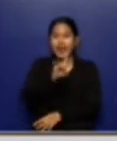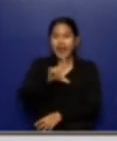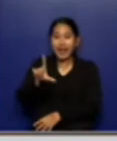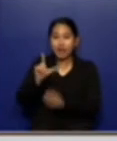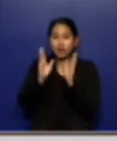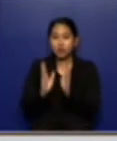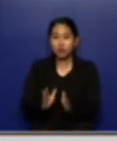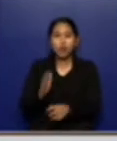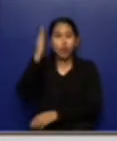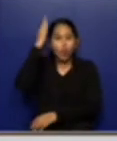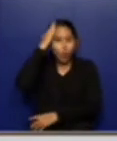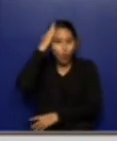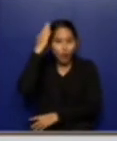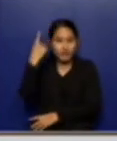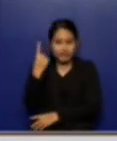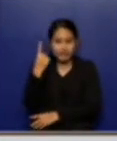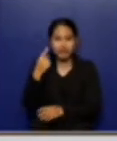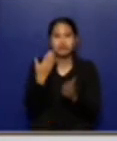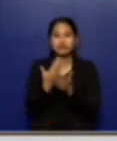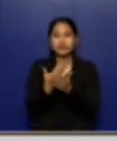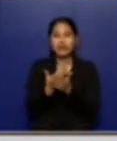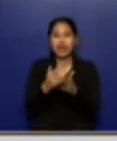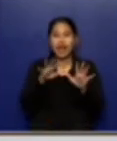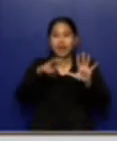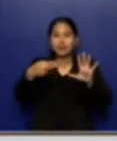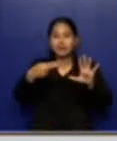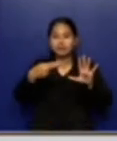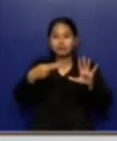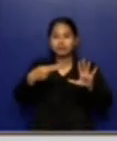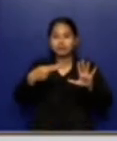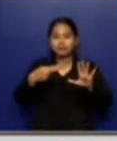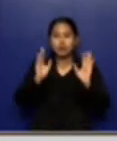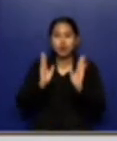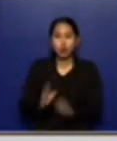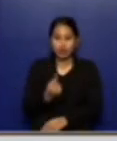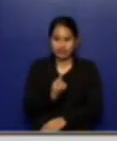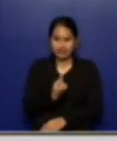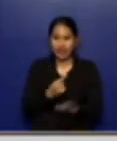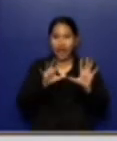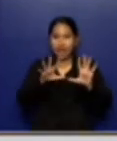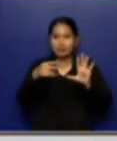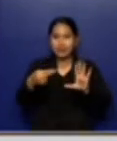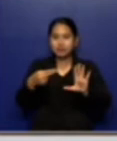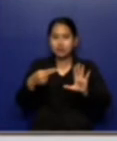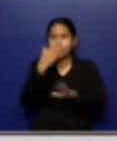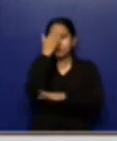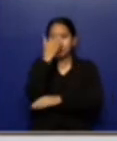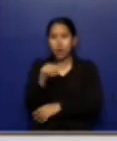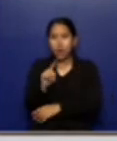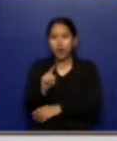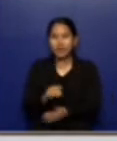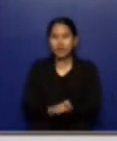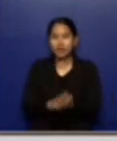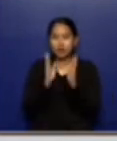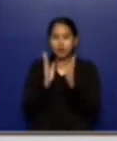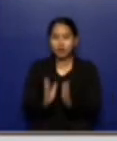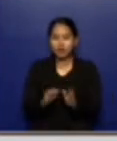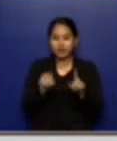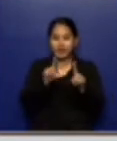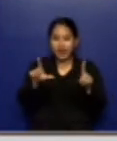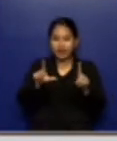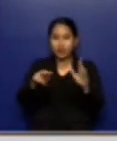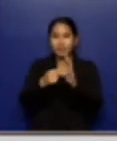กประมาณเฉลี่ยประมาณคนละ 50,000 บาทต่อรายหัวนะครับเพราะว่าอะไร1ล้านคนก็ 50,000 ล้